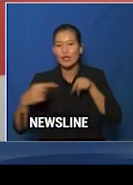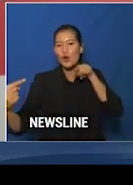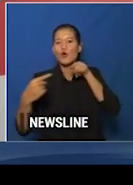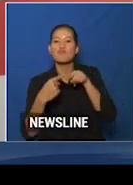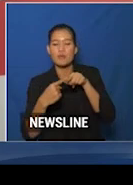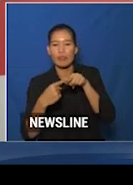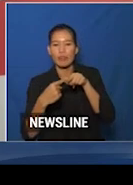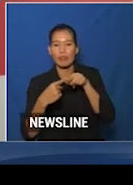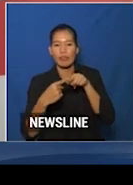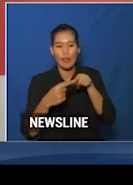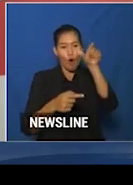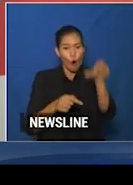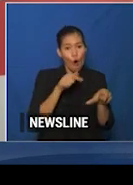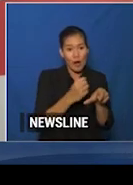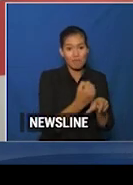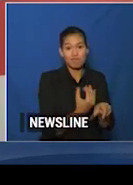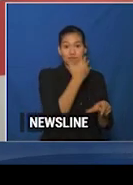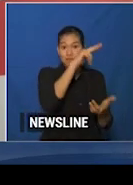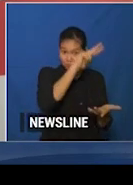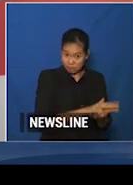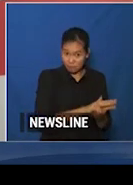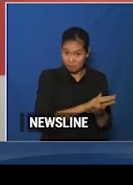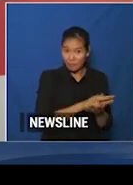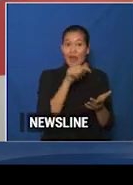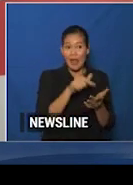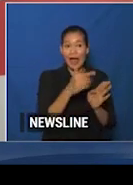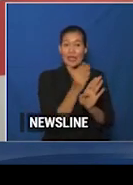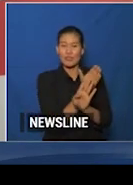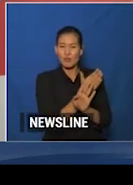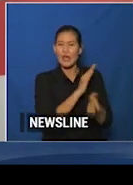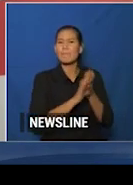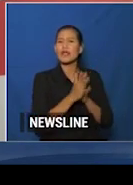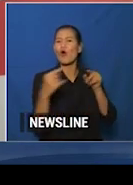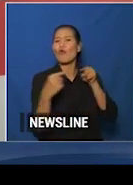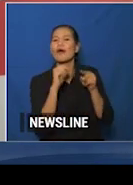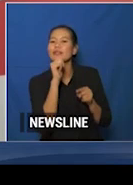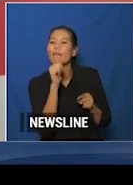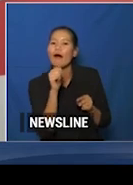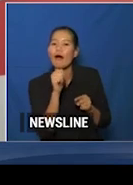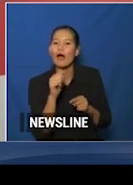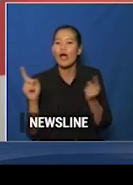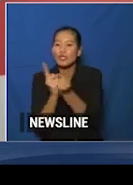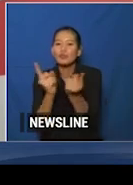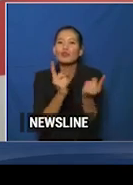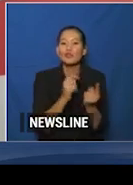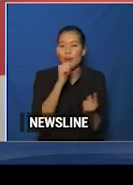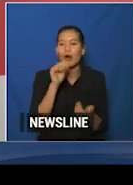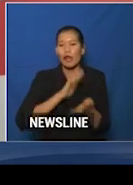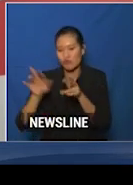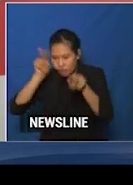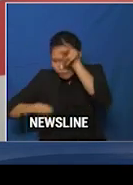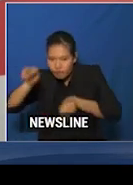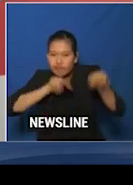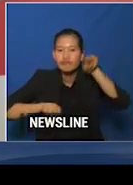mencari Siapa saja yang pernah kontak dekat dengan pasien ini dan kemudian kita harus lakukan pemeriksaan